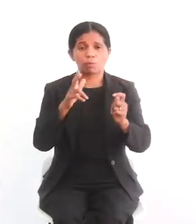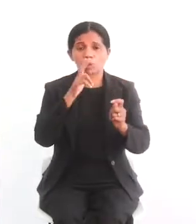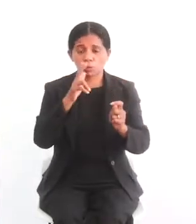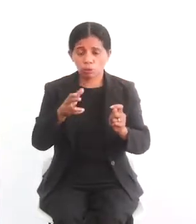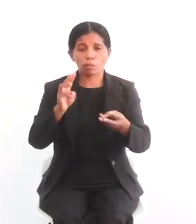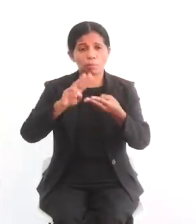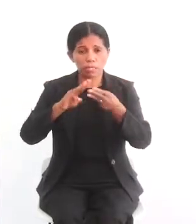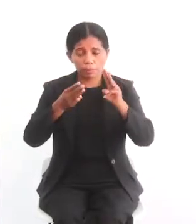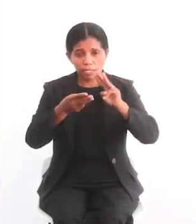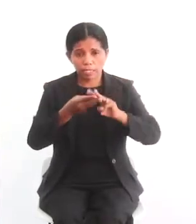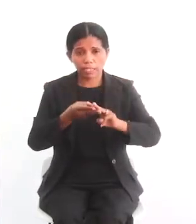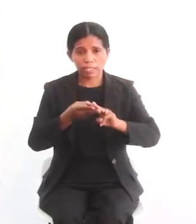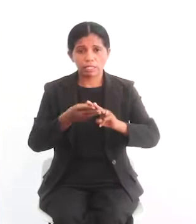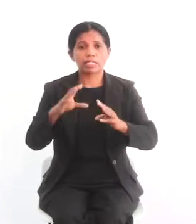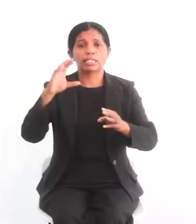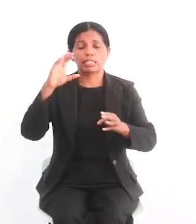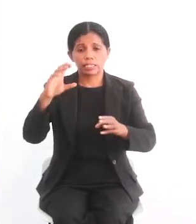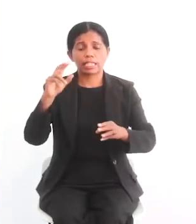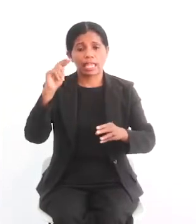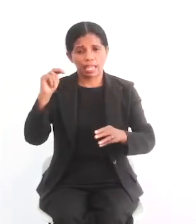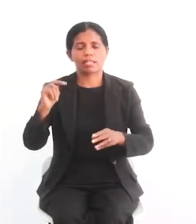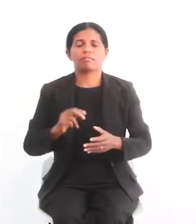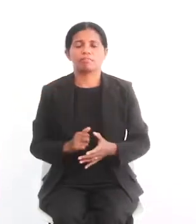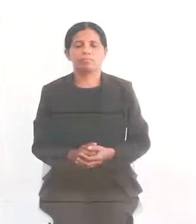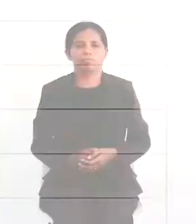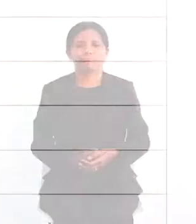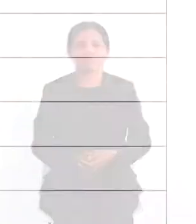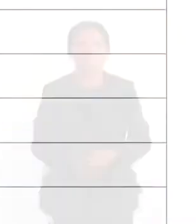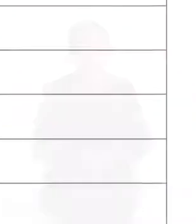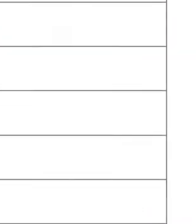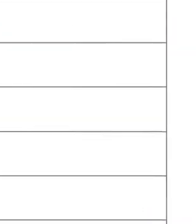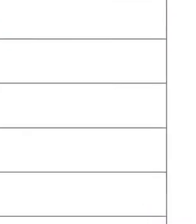português matemática na ciência natural